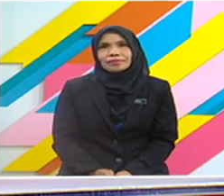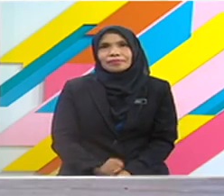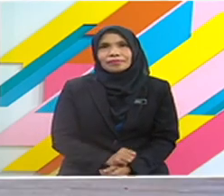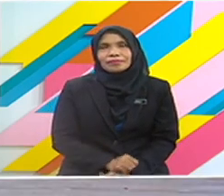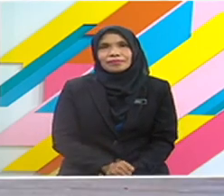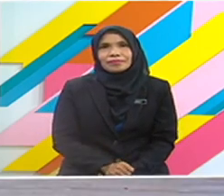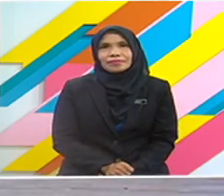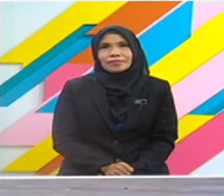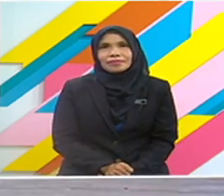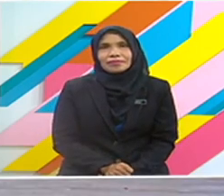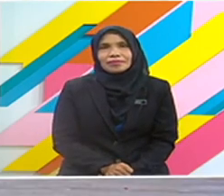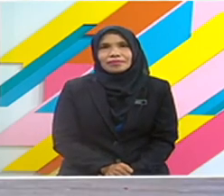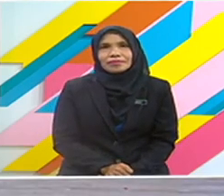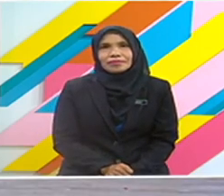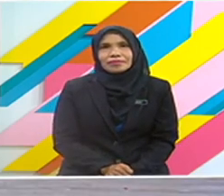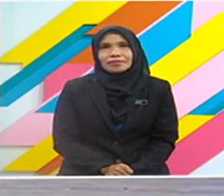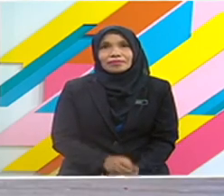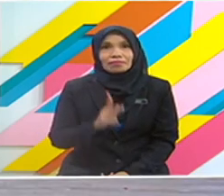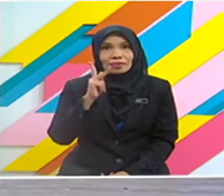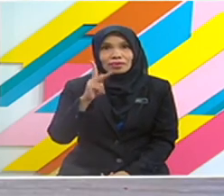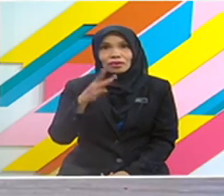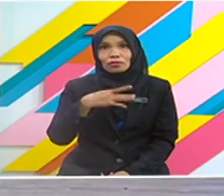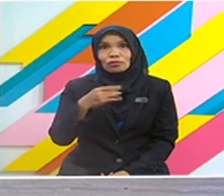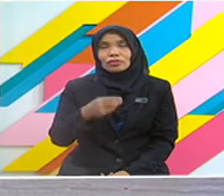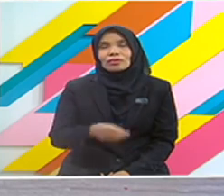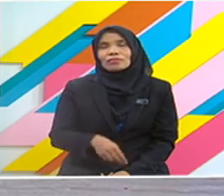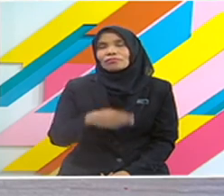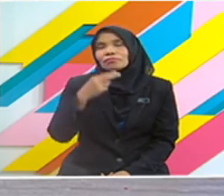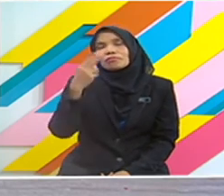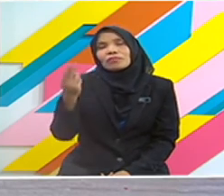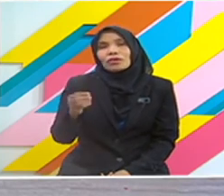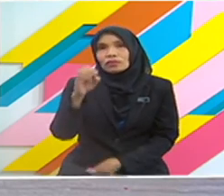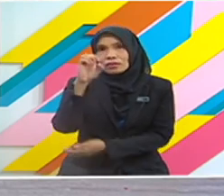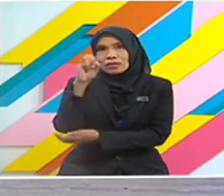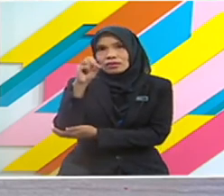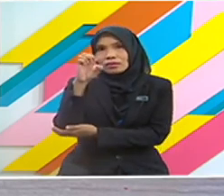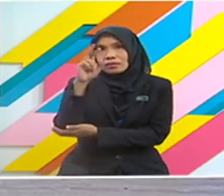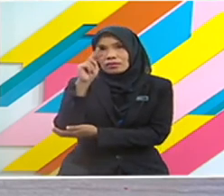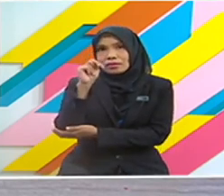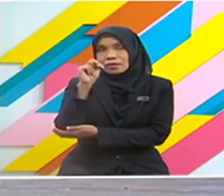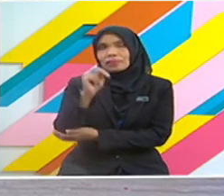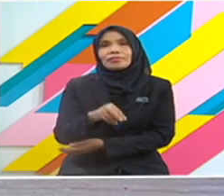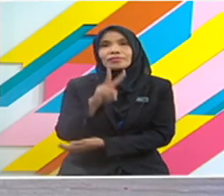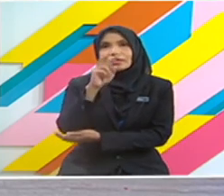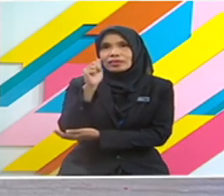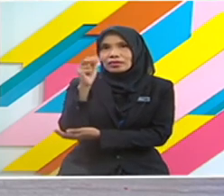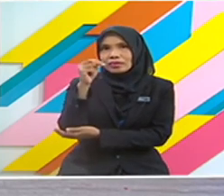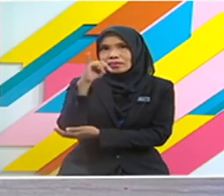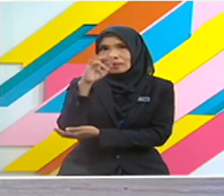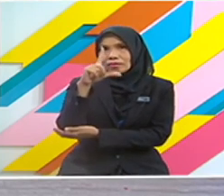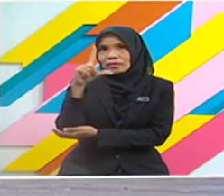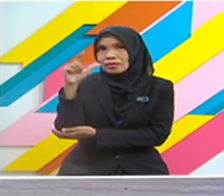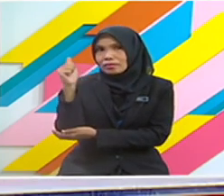mana? Oh, Kak Rina suka bau esen vanila. Esen vanila. Okey, esen vanila dan juga contoh